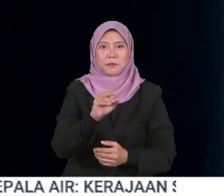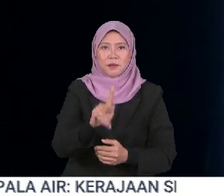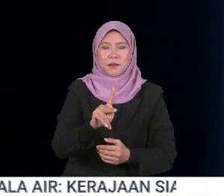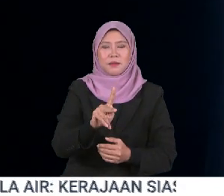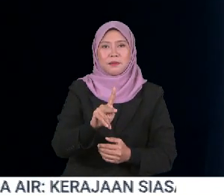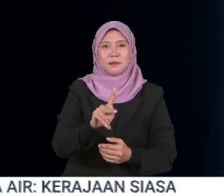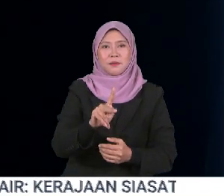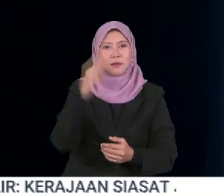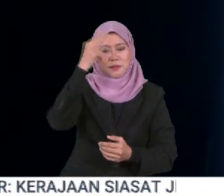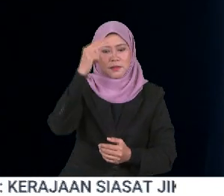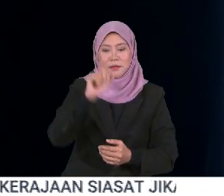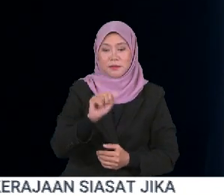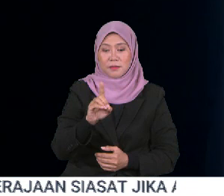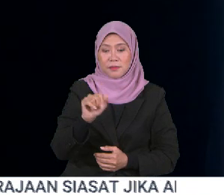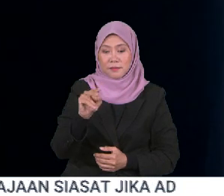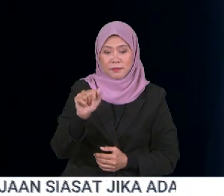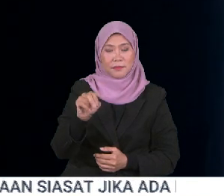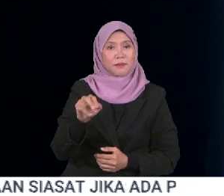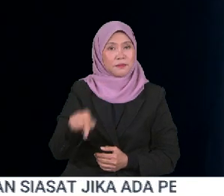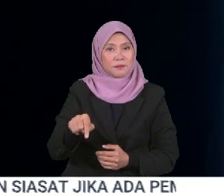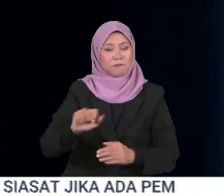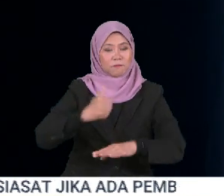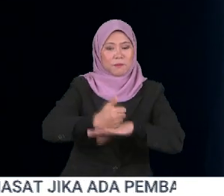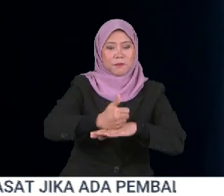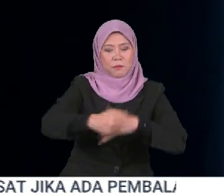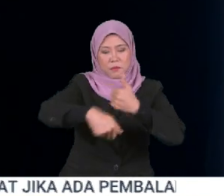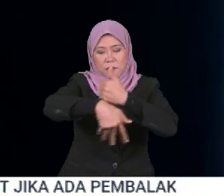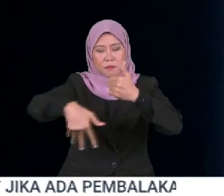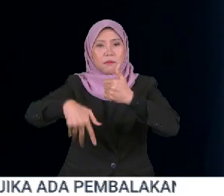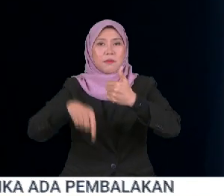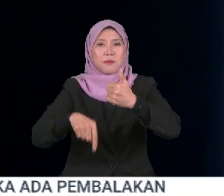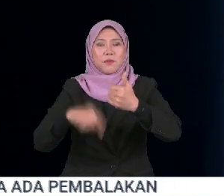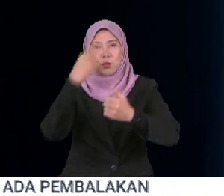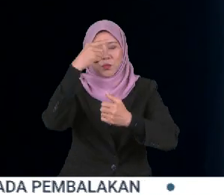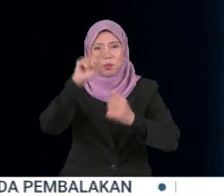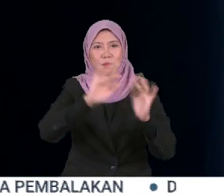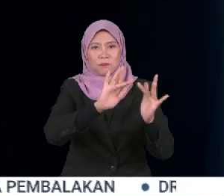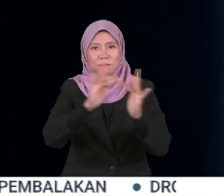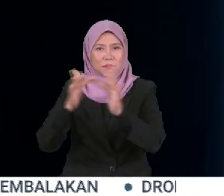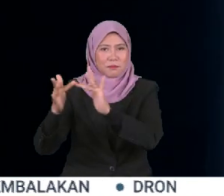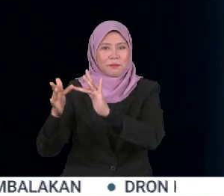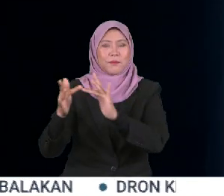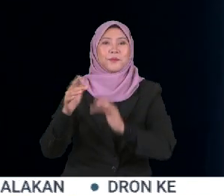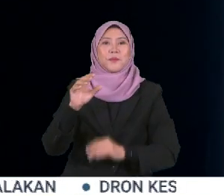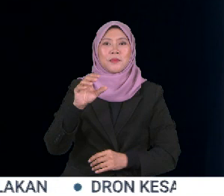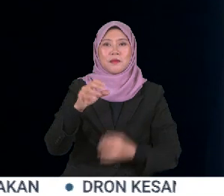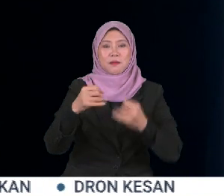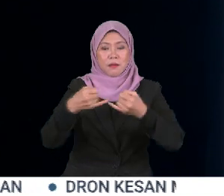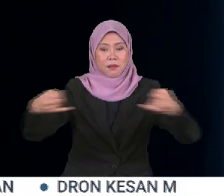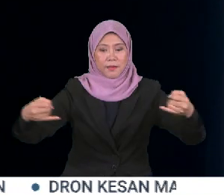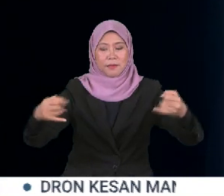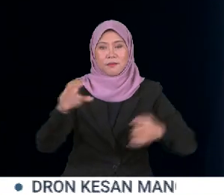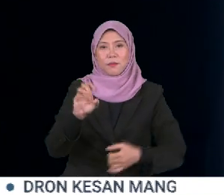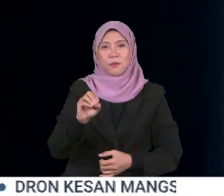Haji Adnan ini, sebagai hub penyediaan infrastruktur jalur lebar gentian optik. Bila sebut